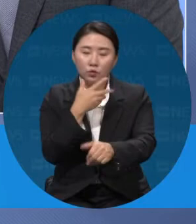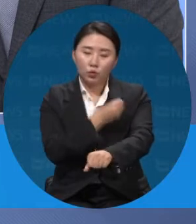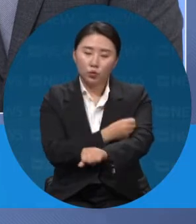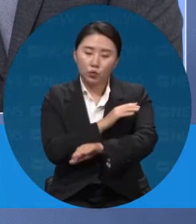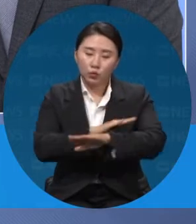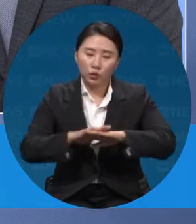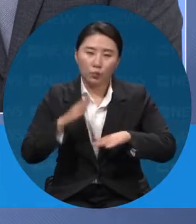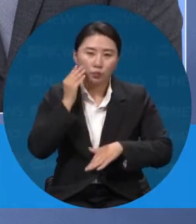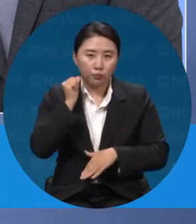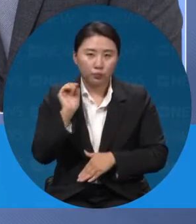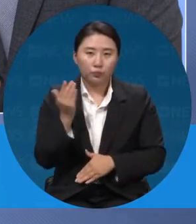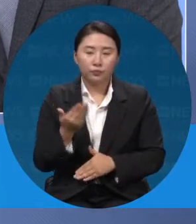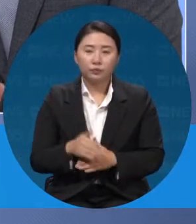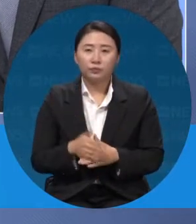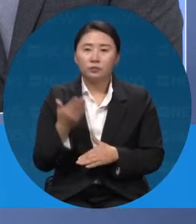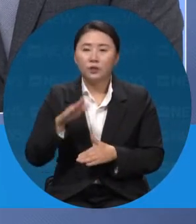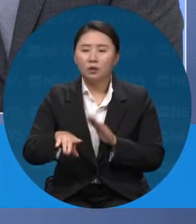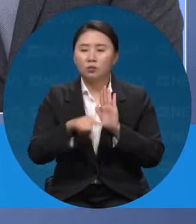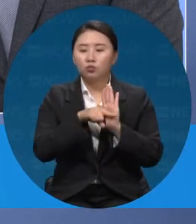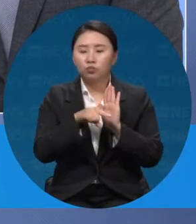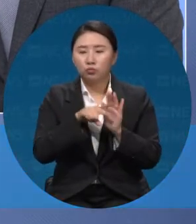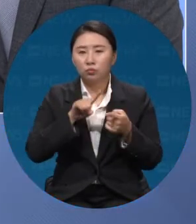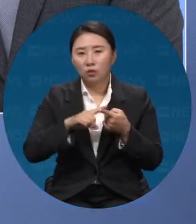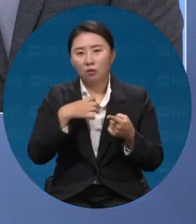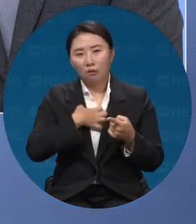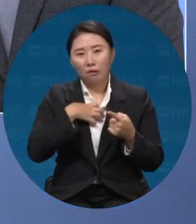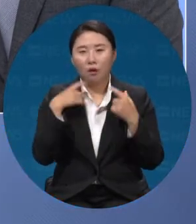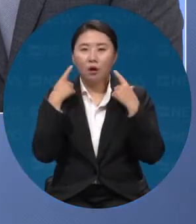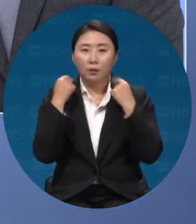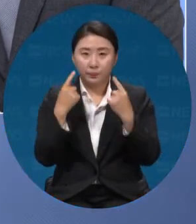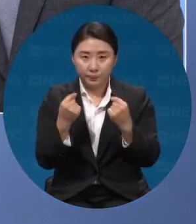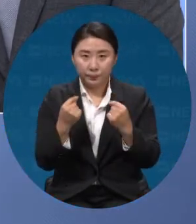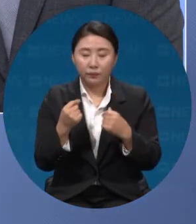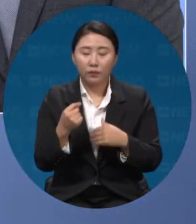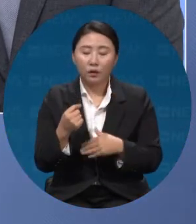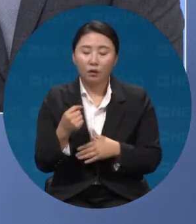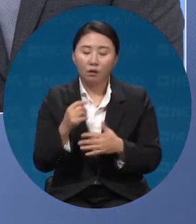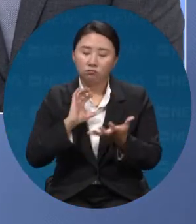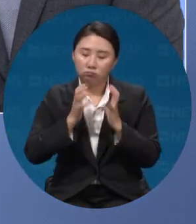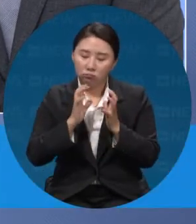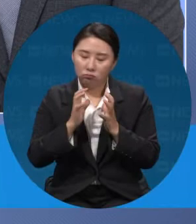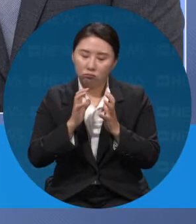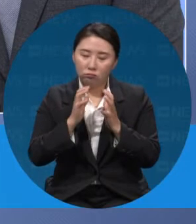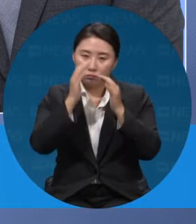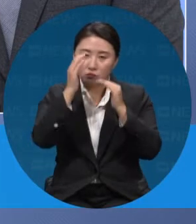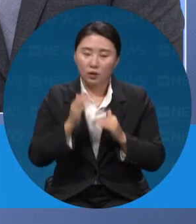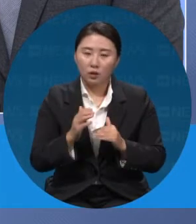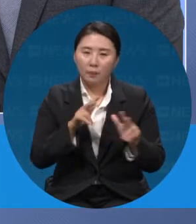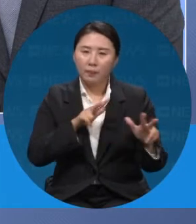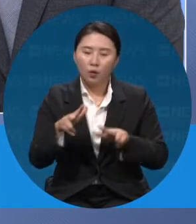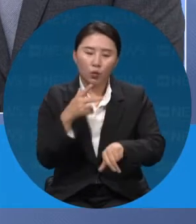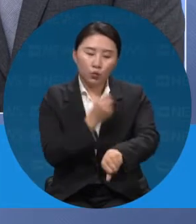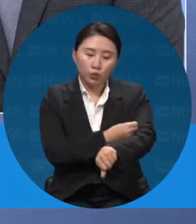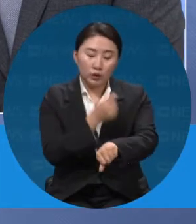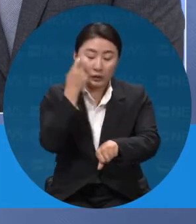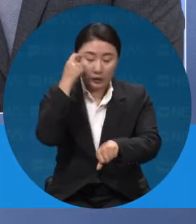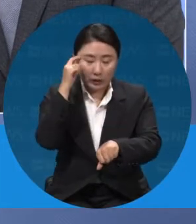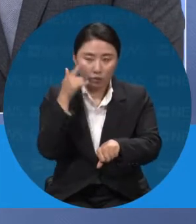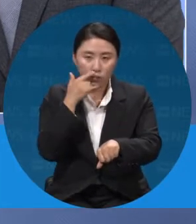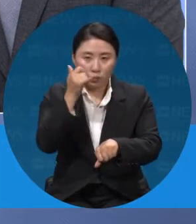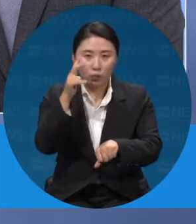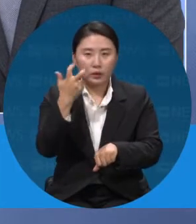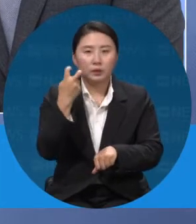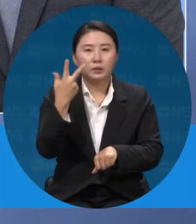순조로운 분위기입니다 하지만 부작용에 대한 우려 여전 했는데요 한 여론조사 결과 즉시 백신을 마치 겠단 부분은